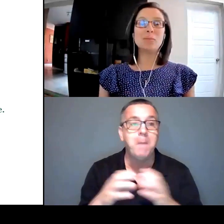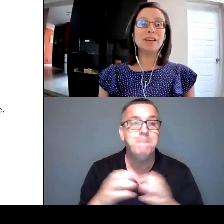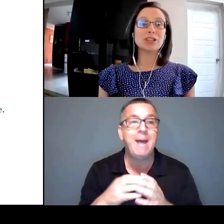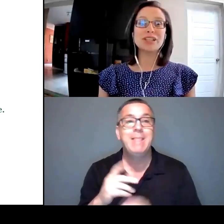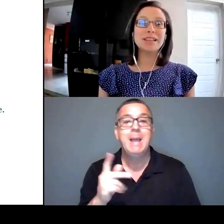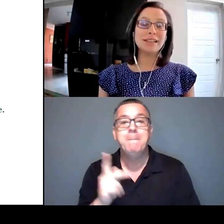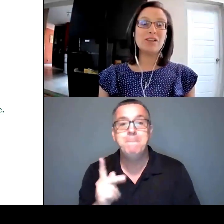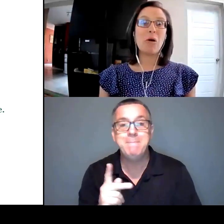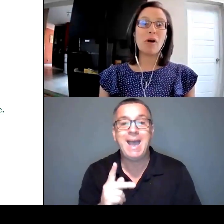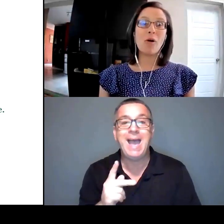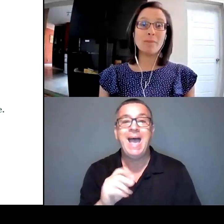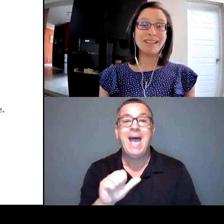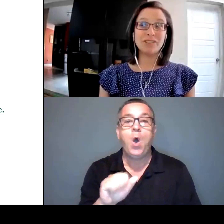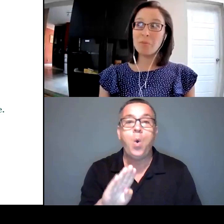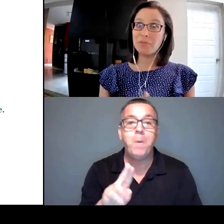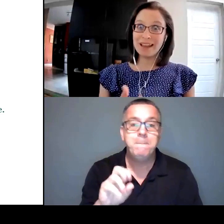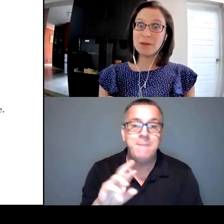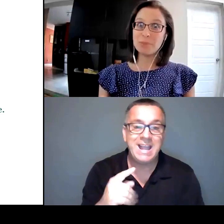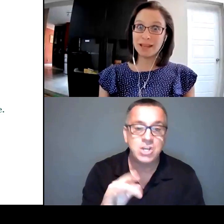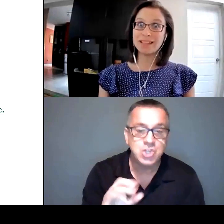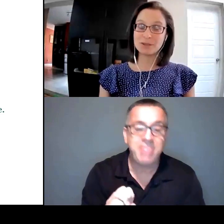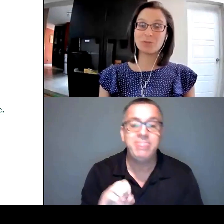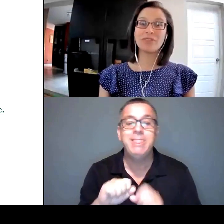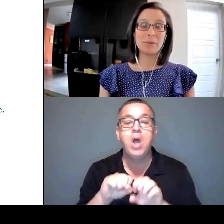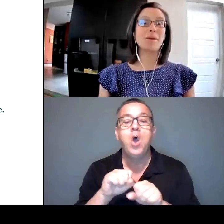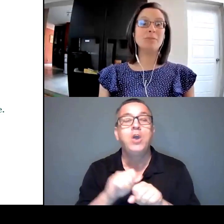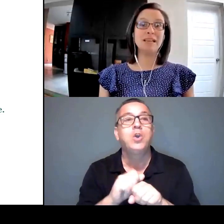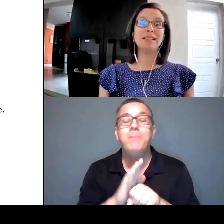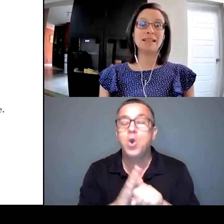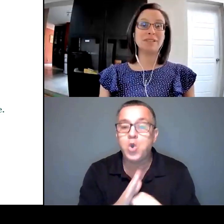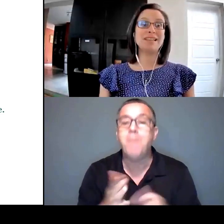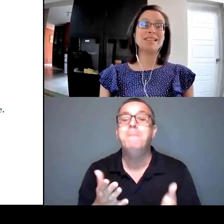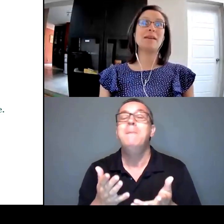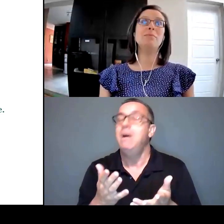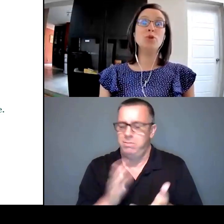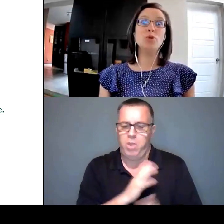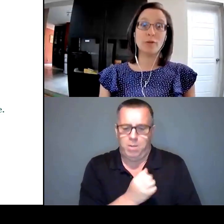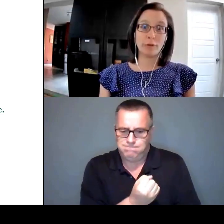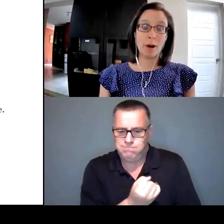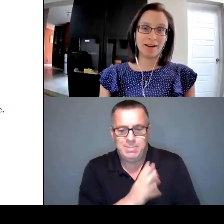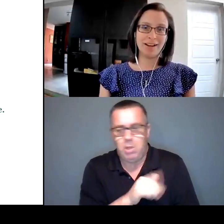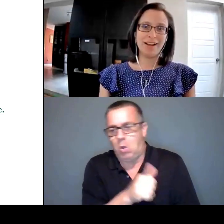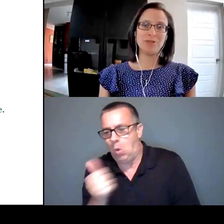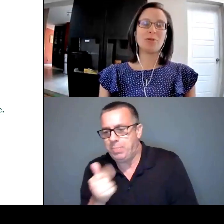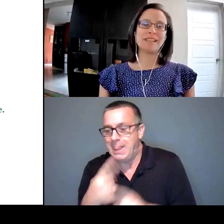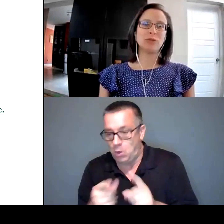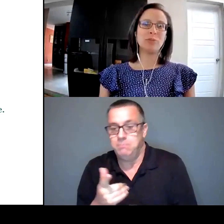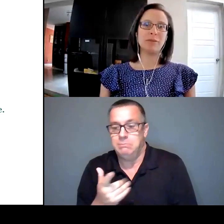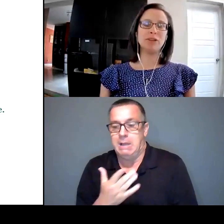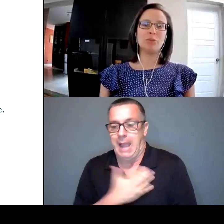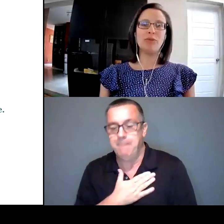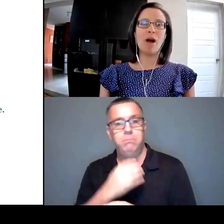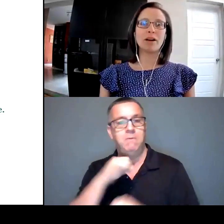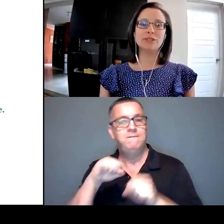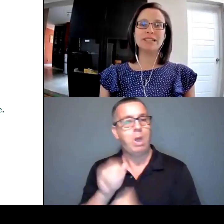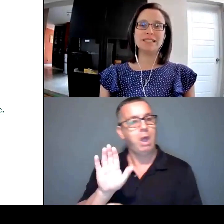les aubergines, les concombres, mais il y en a plein, plein qui sont vraiment bien adaptés et qui aiment mieux le froid. Donc, ça nous permet